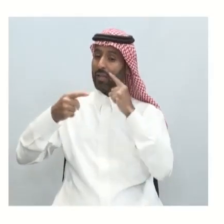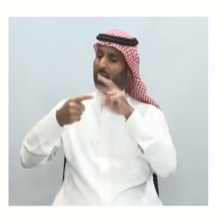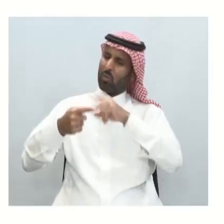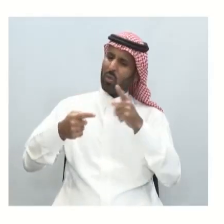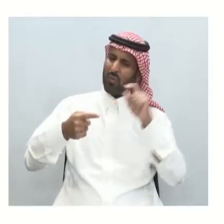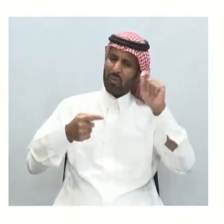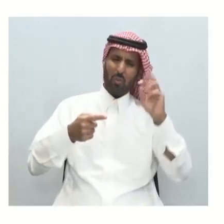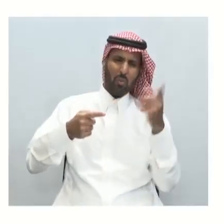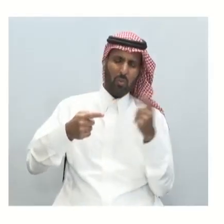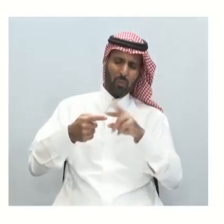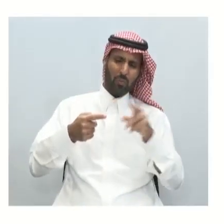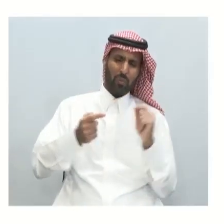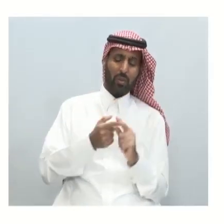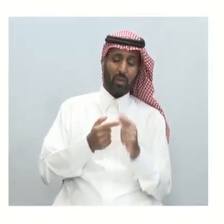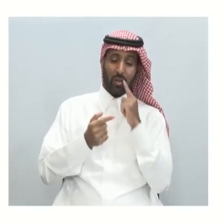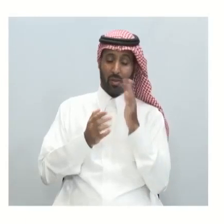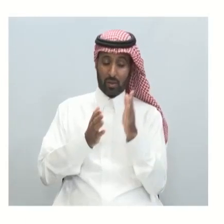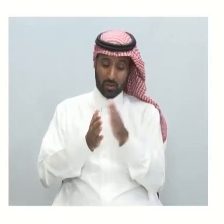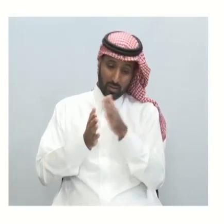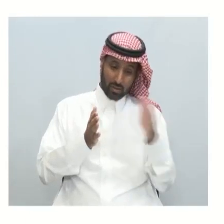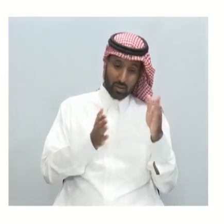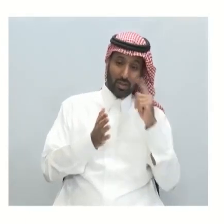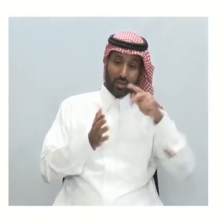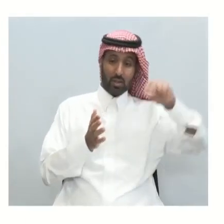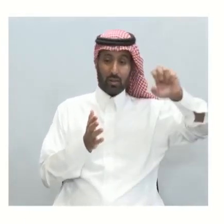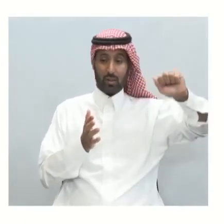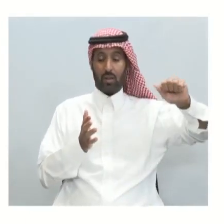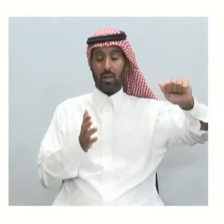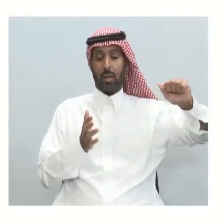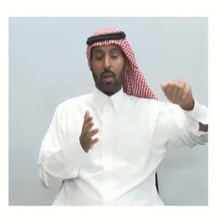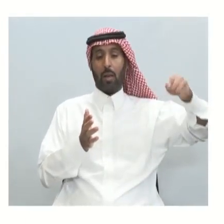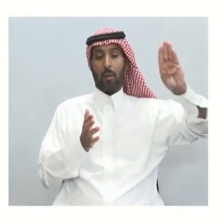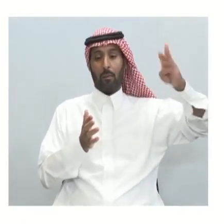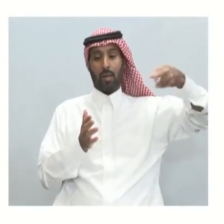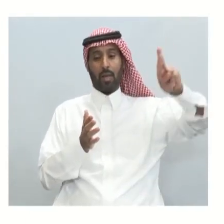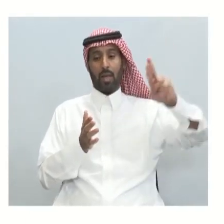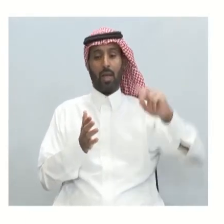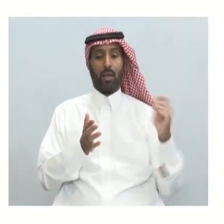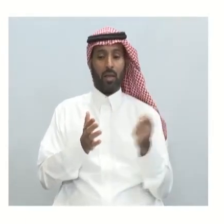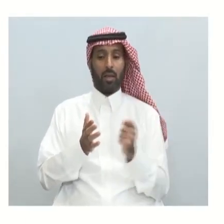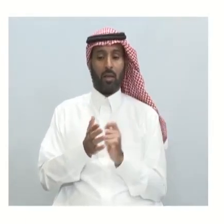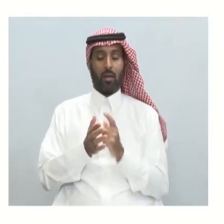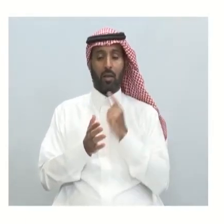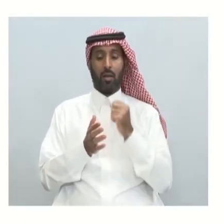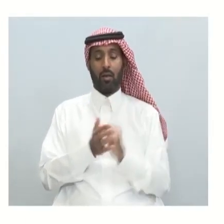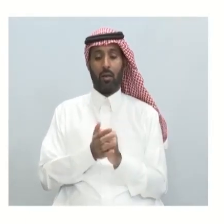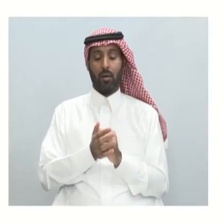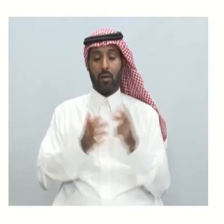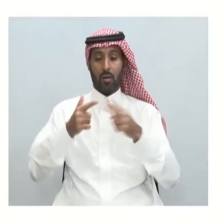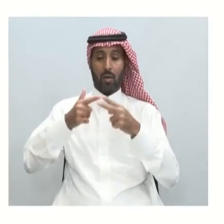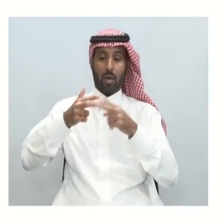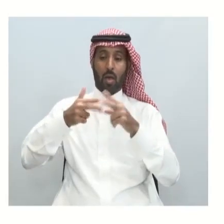لاحظ معي ستكون عن يسار ال ان اي بي ار كيف حسبت ذلك ساكتب كهروسالبيه